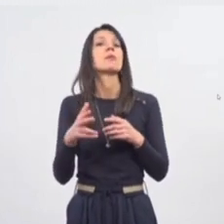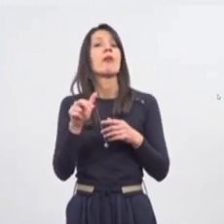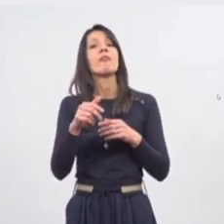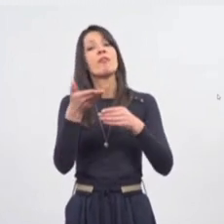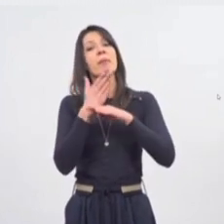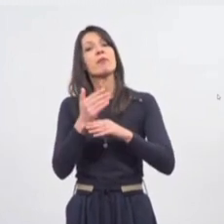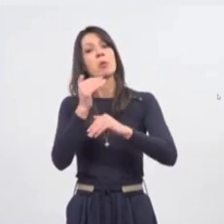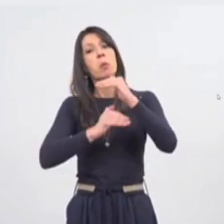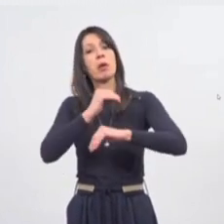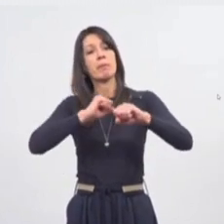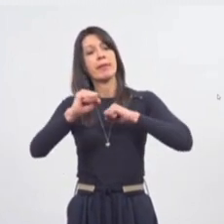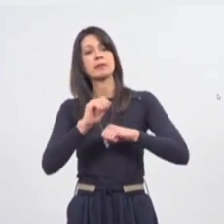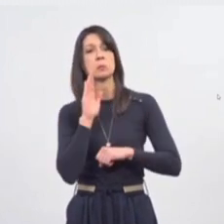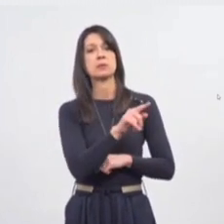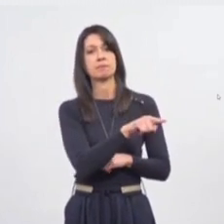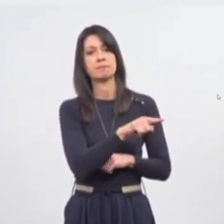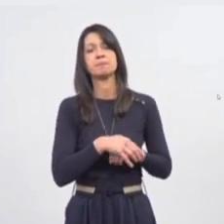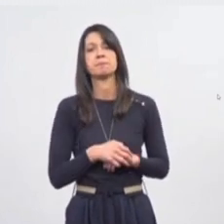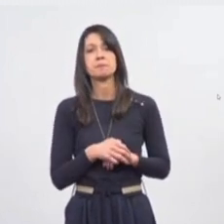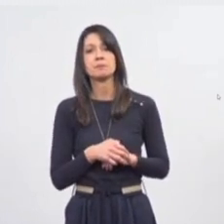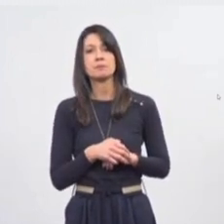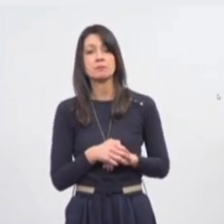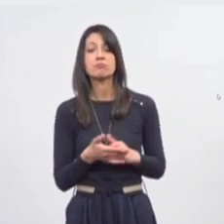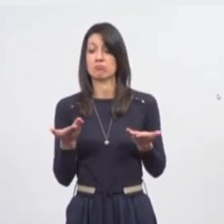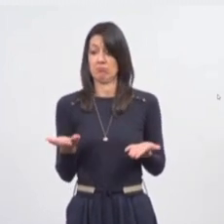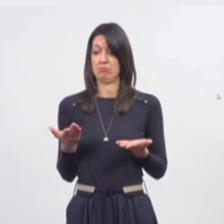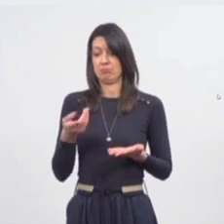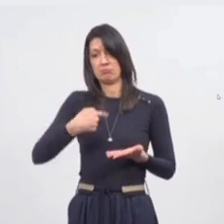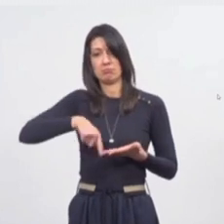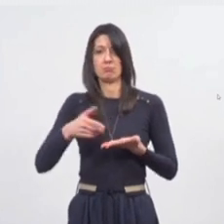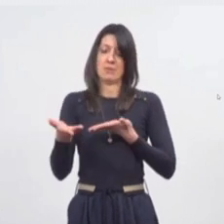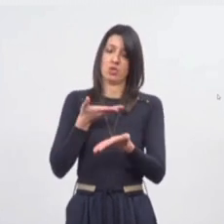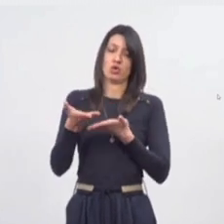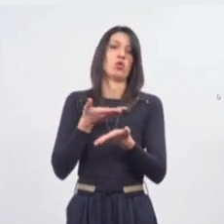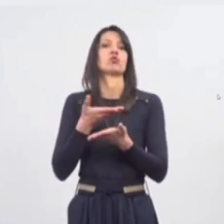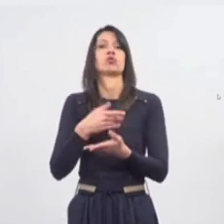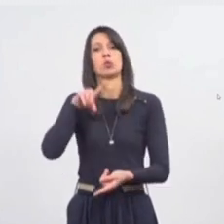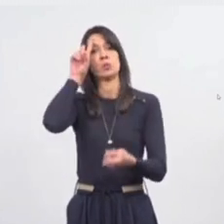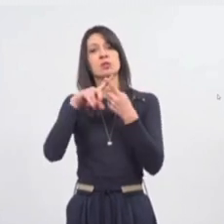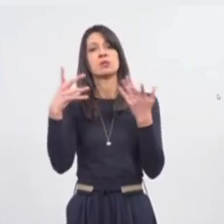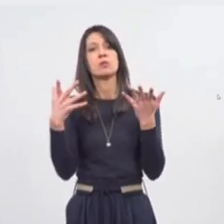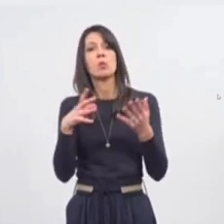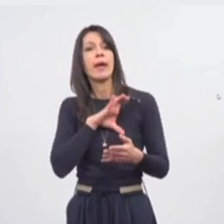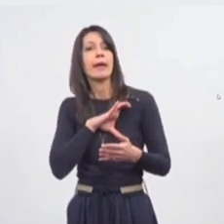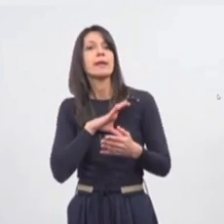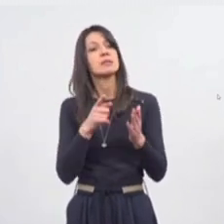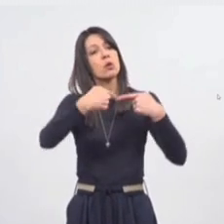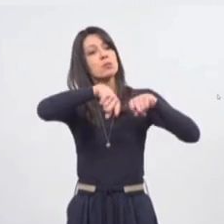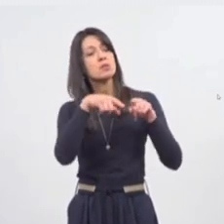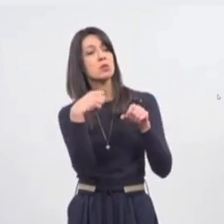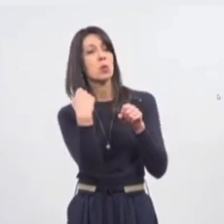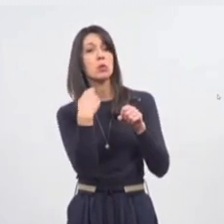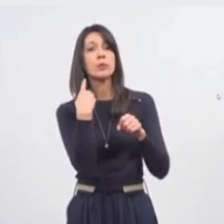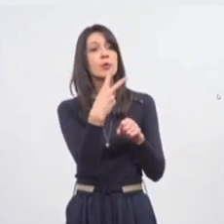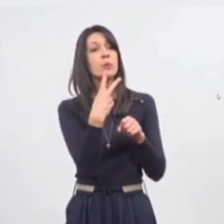en la matière. Nos échanges de ce jour avaient donc vocation à alimenter les travaux de la Commission, faire un état